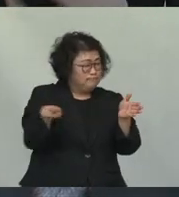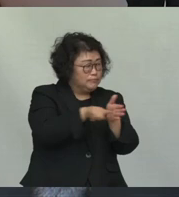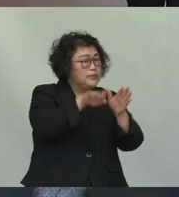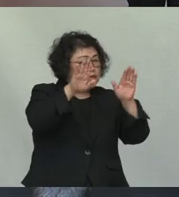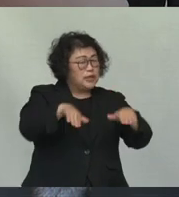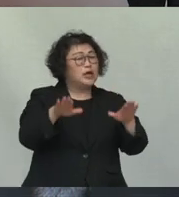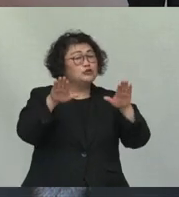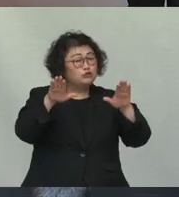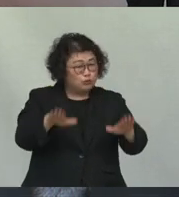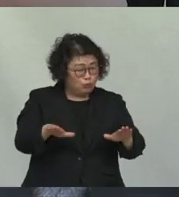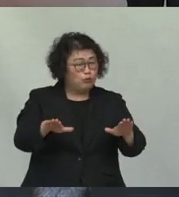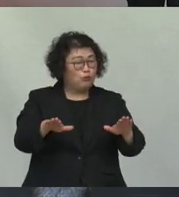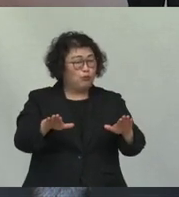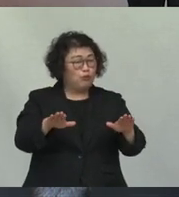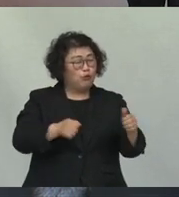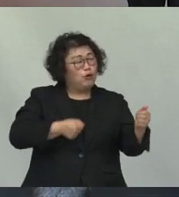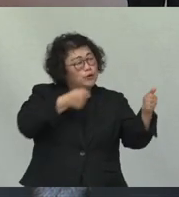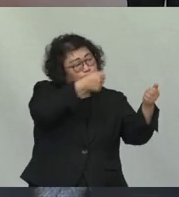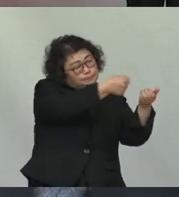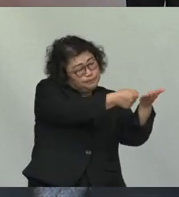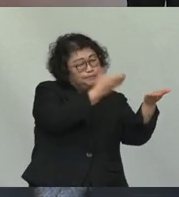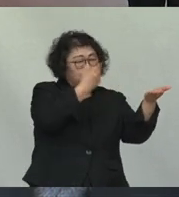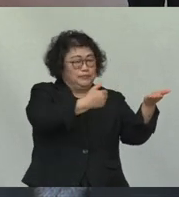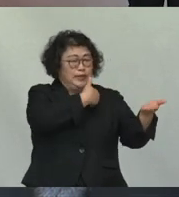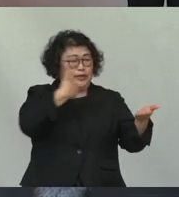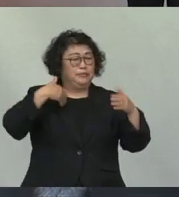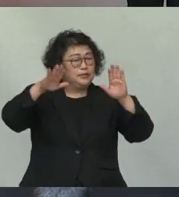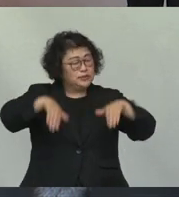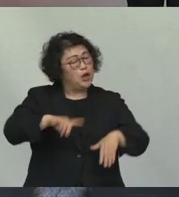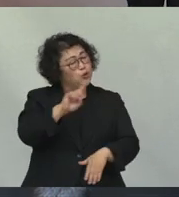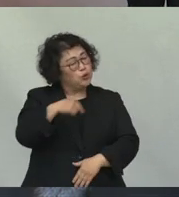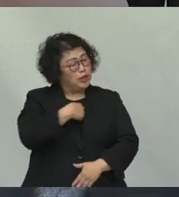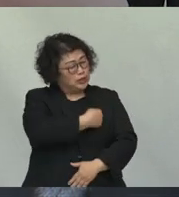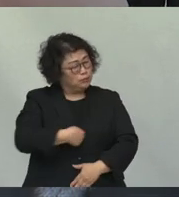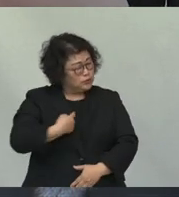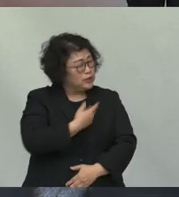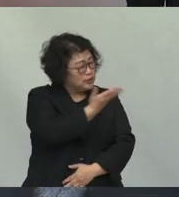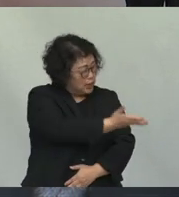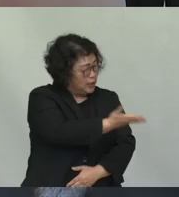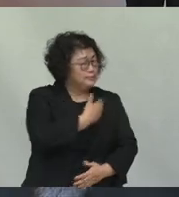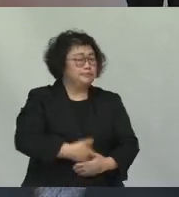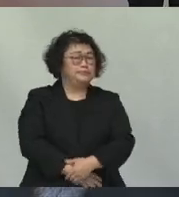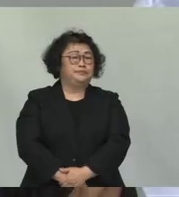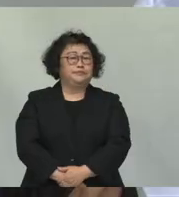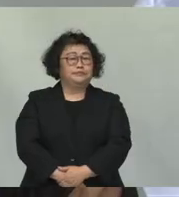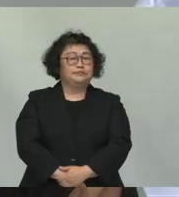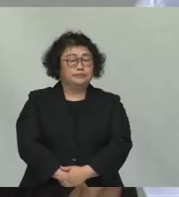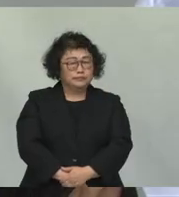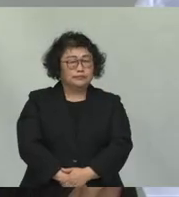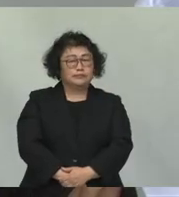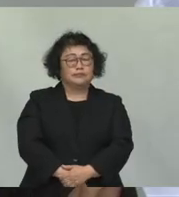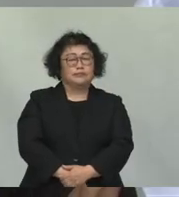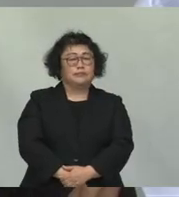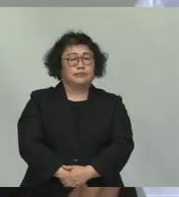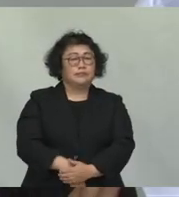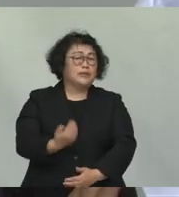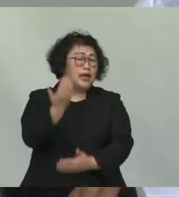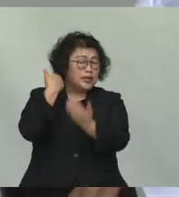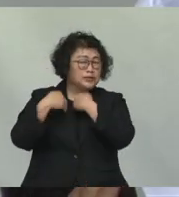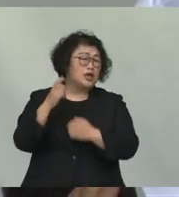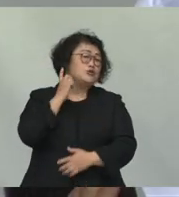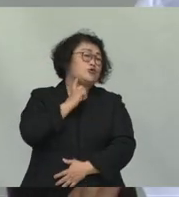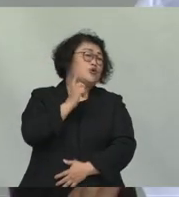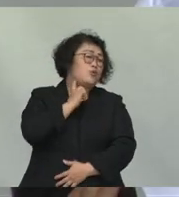今聖火皿に灯すことができましたが、どんなお気持ちで今いらっしゃいますか。 かつて昭